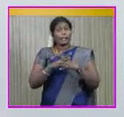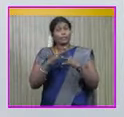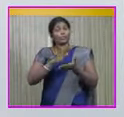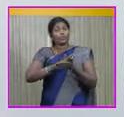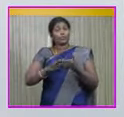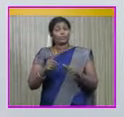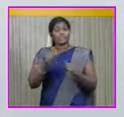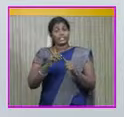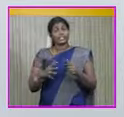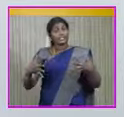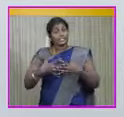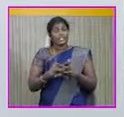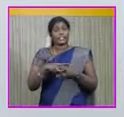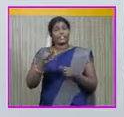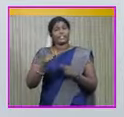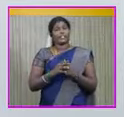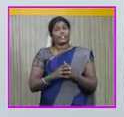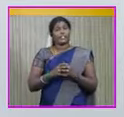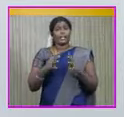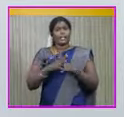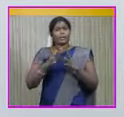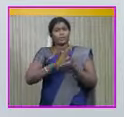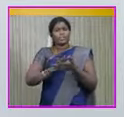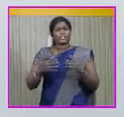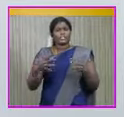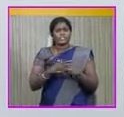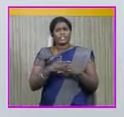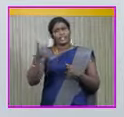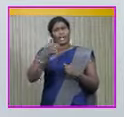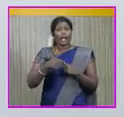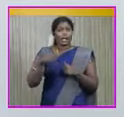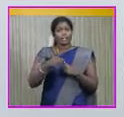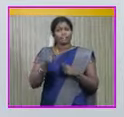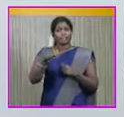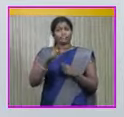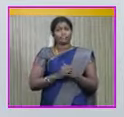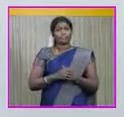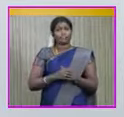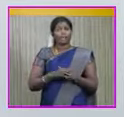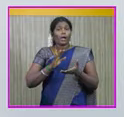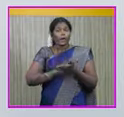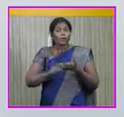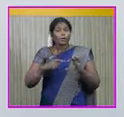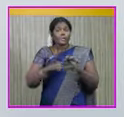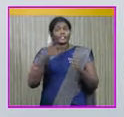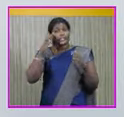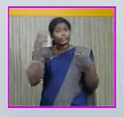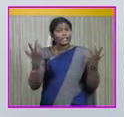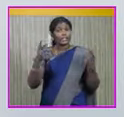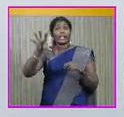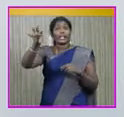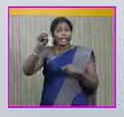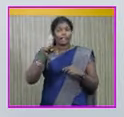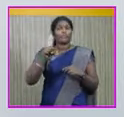HE-யும் சேர்ந்தது. WH எவ்வளோ உங்களுக்கு? 6 அலகுகள். HE வந்து நம்ம கண்டறிய போகிறோம், அதை வந்து நம்ம X